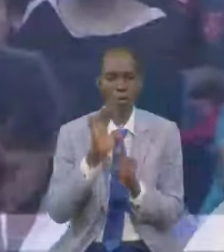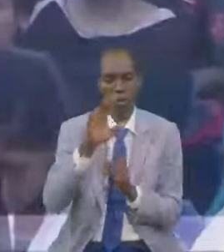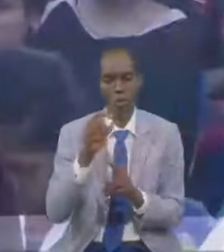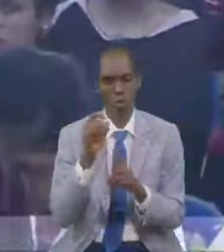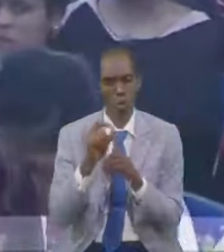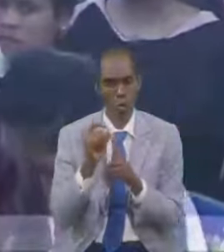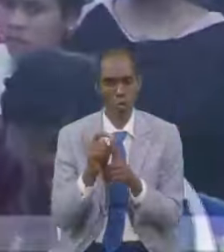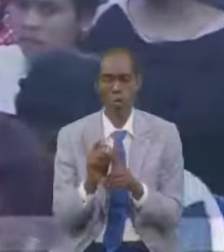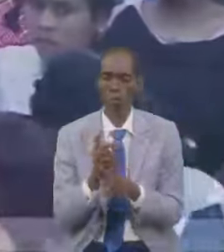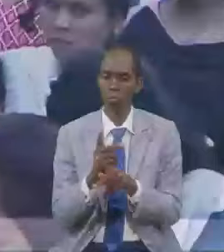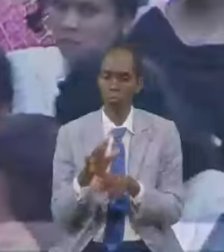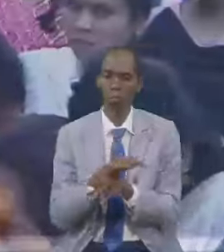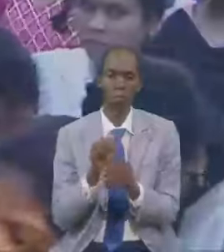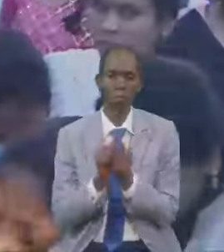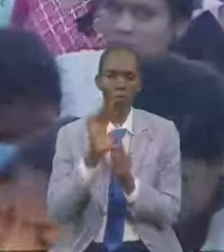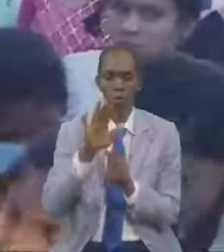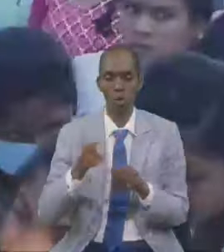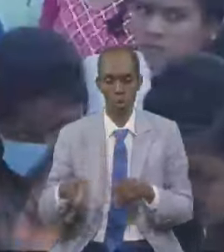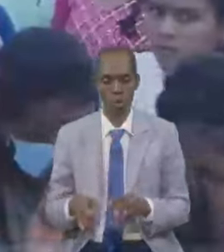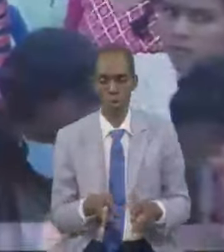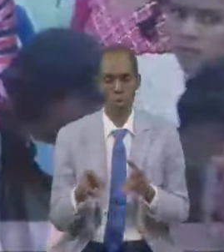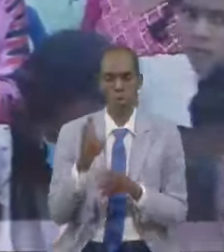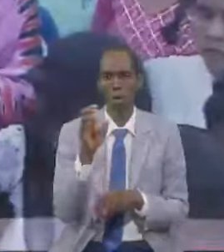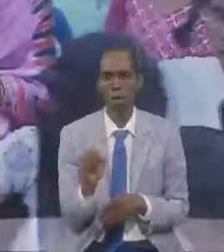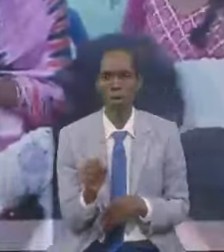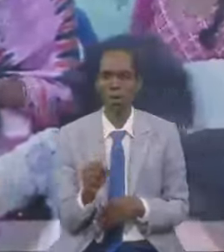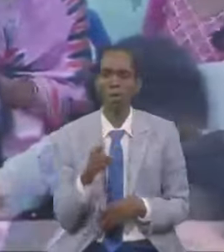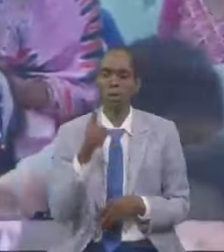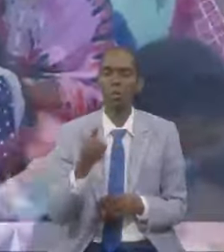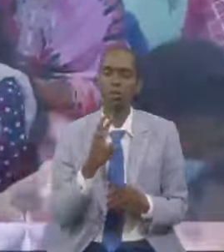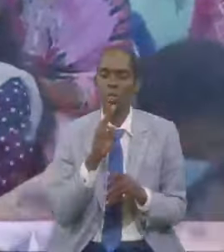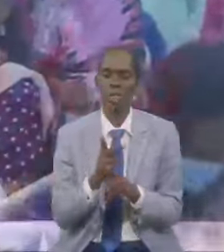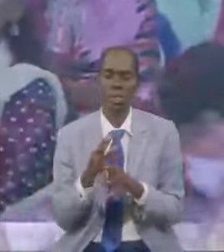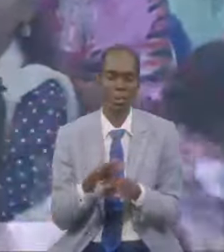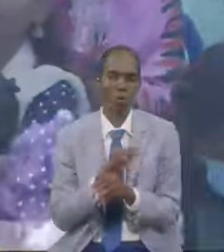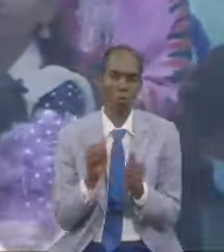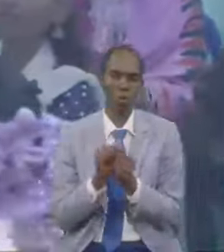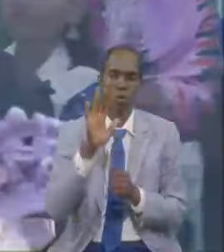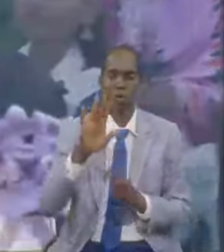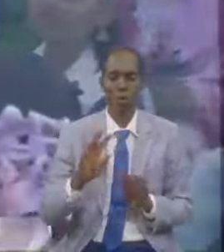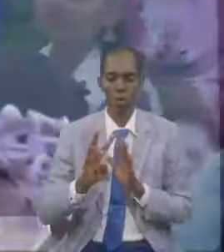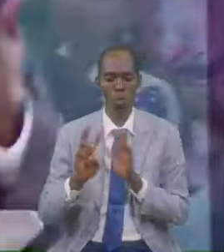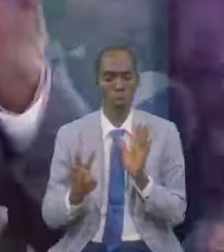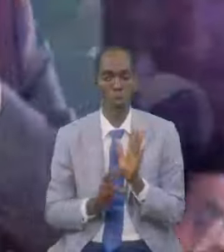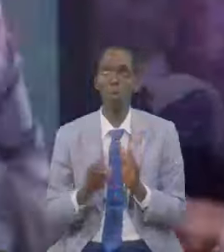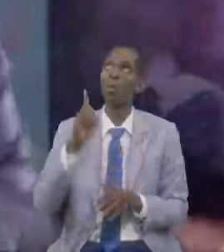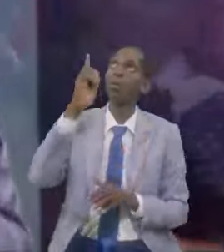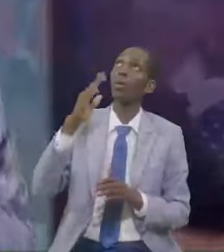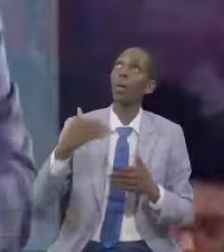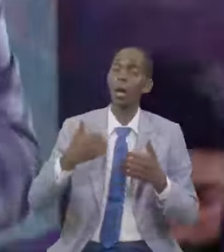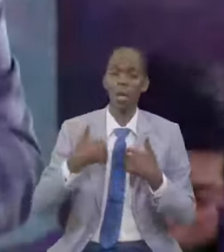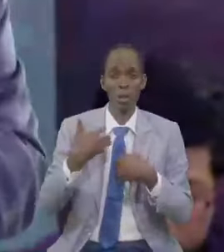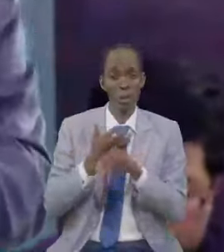watch your ways. మీ మార్గాలు గమనించుకోవాలి. You watch your will. మీ యొక్క విధానాలు చూసుకోవాలి. God has so created us, we have a